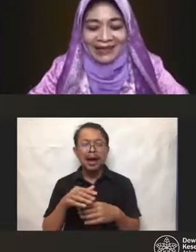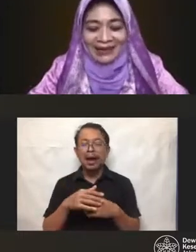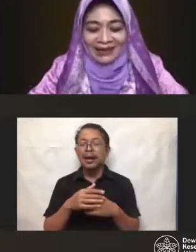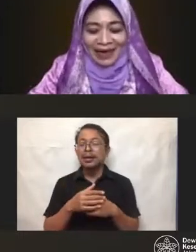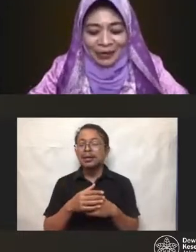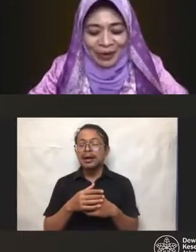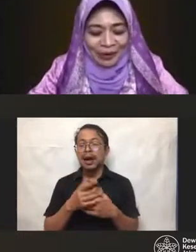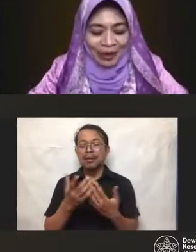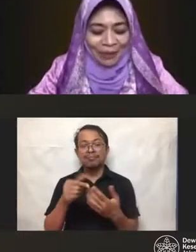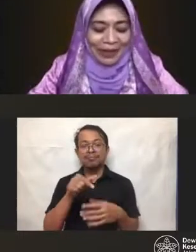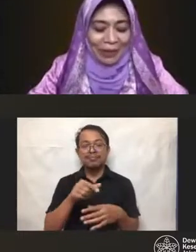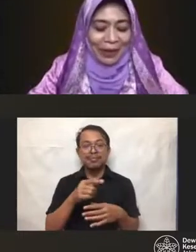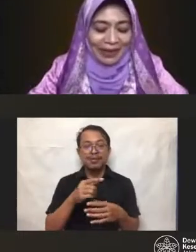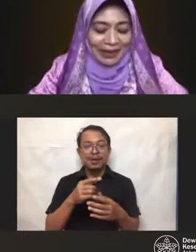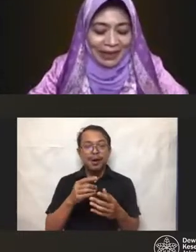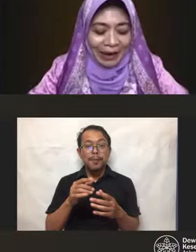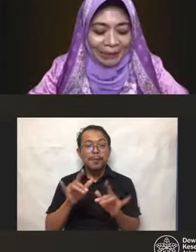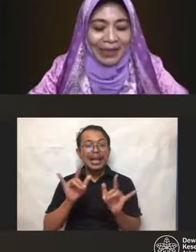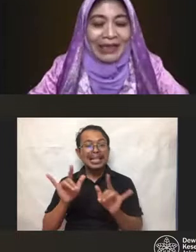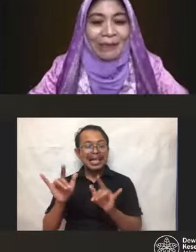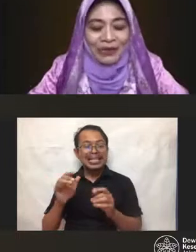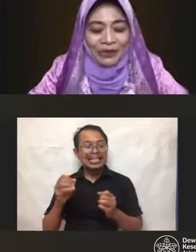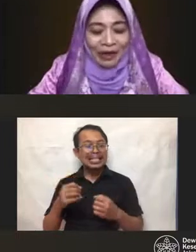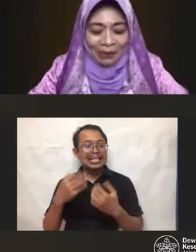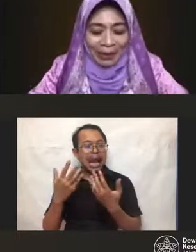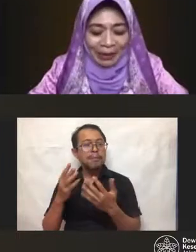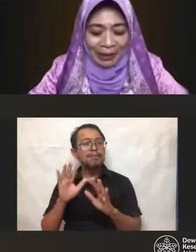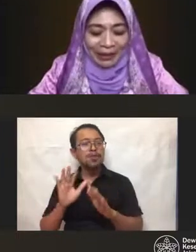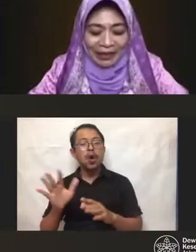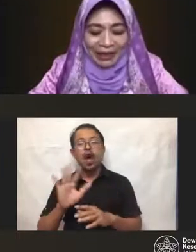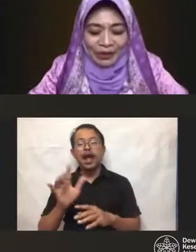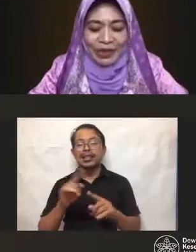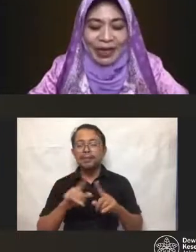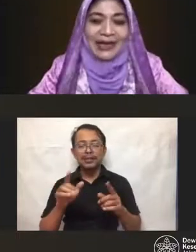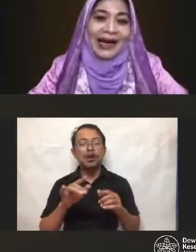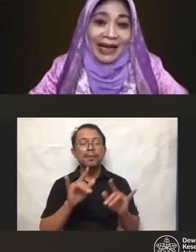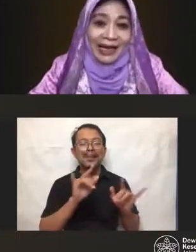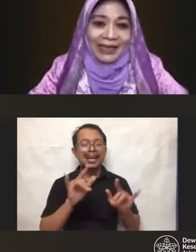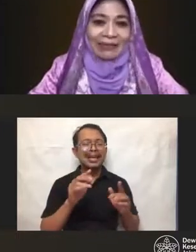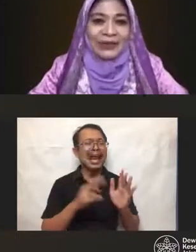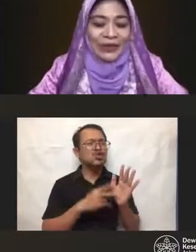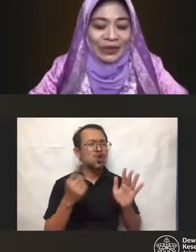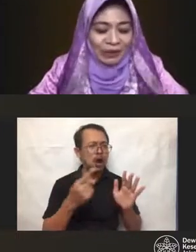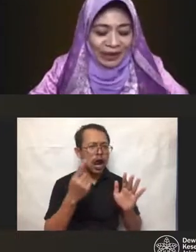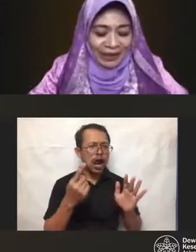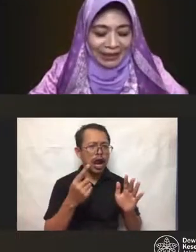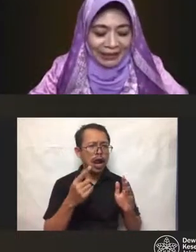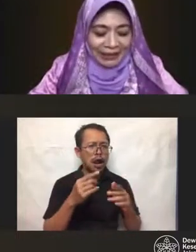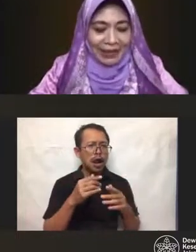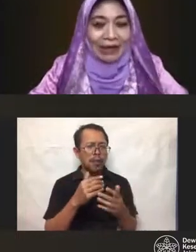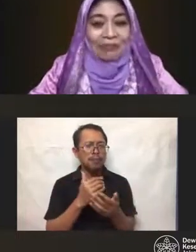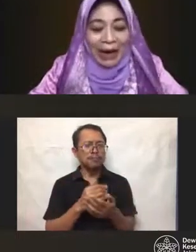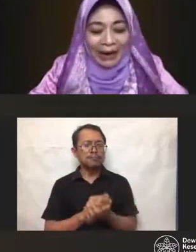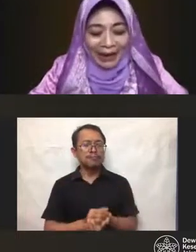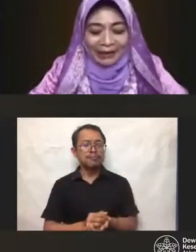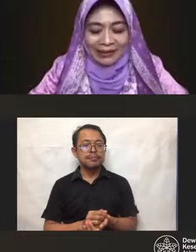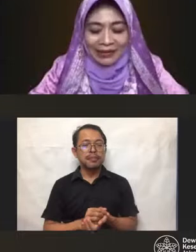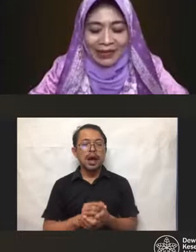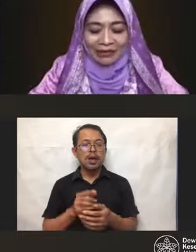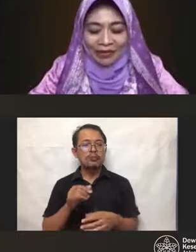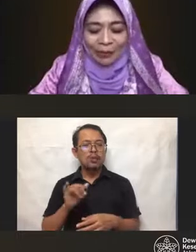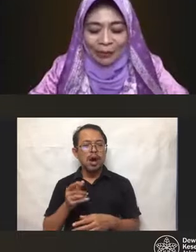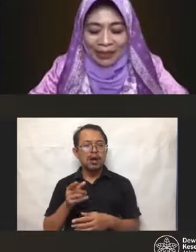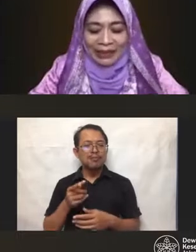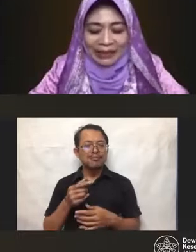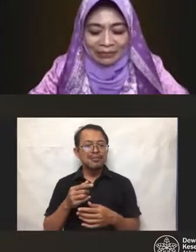hanya dilakukan oleh partai-partai Islam, tapi juga oleh partai-partai nasional yang katanya mengusung demokrasi. Bahkan